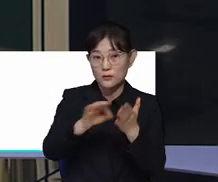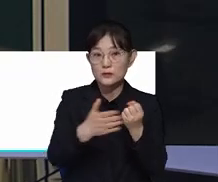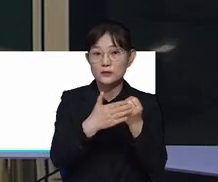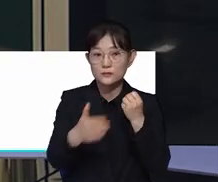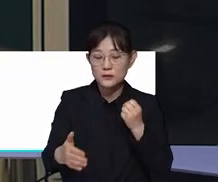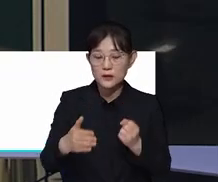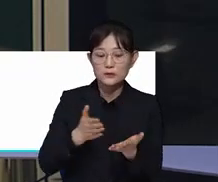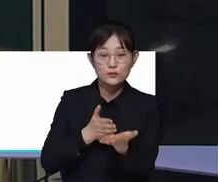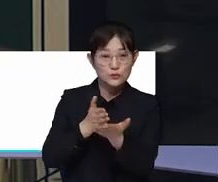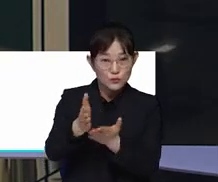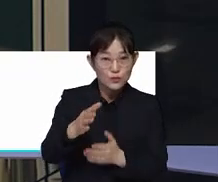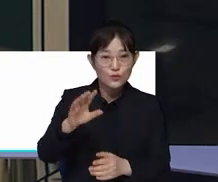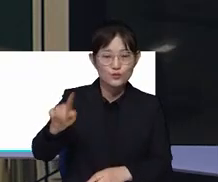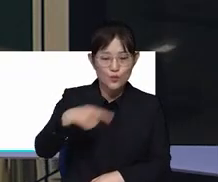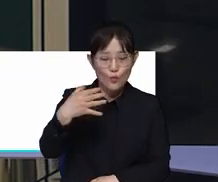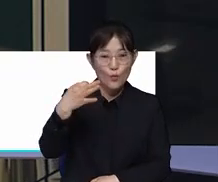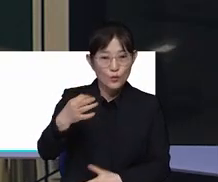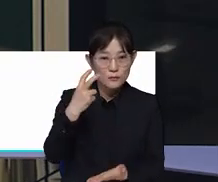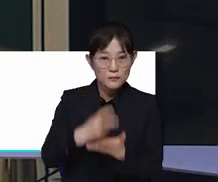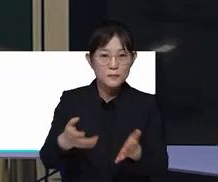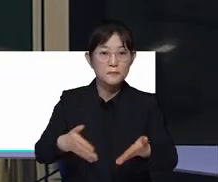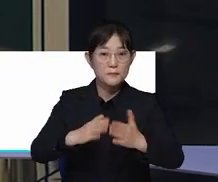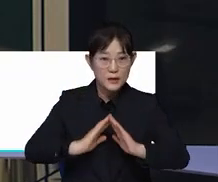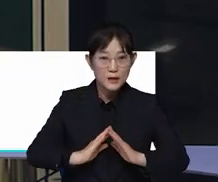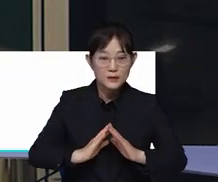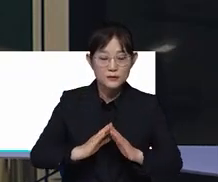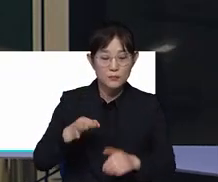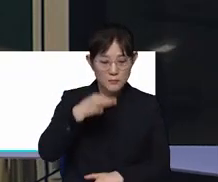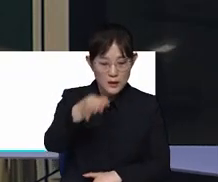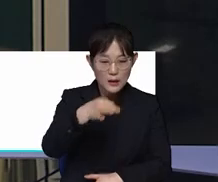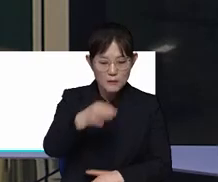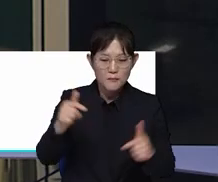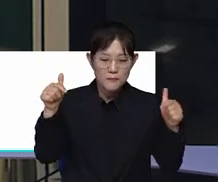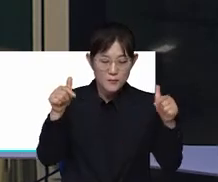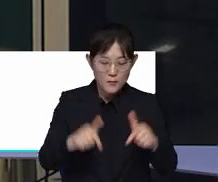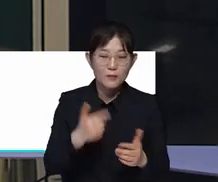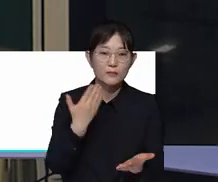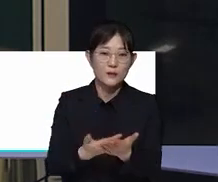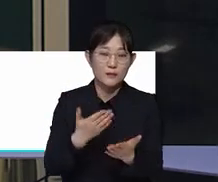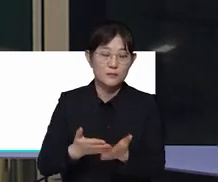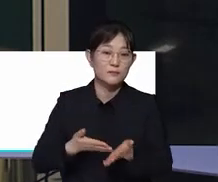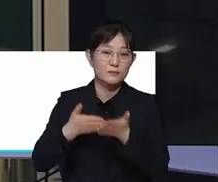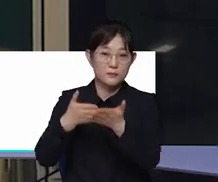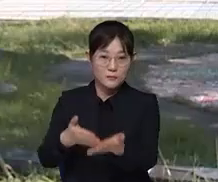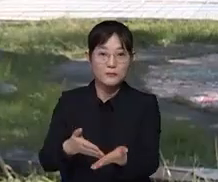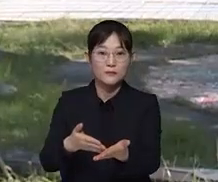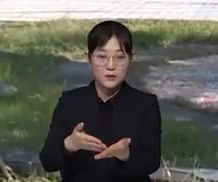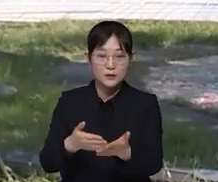전용요금제를 신설해 재정 부담을 완화해달라고 호소하고 있습니다. 정경환 기자입니다.